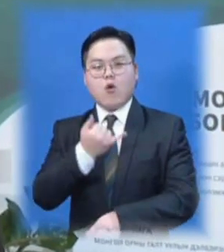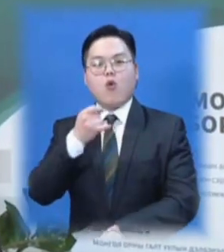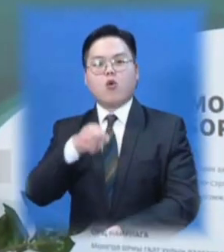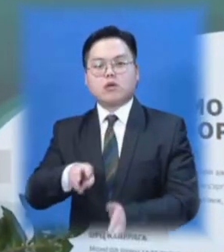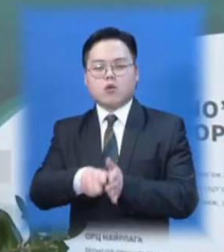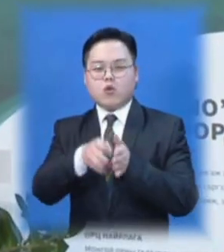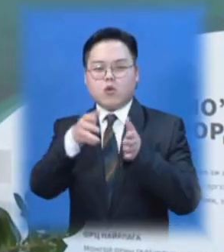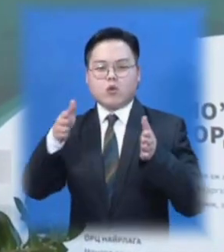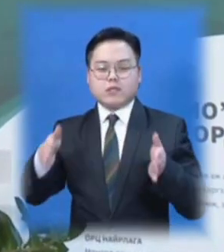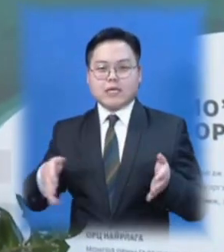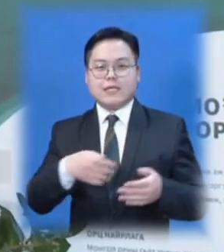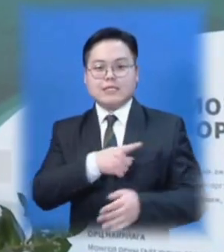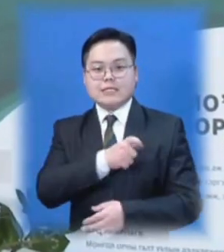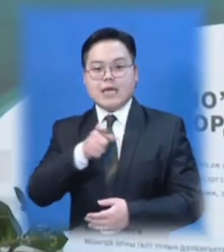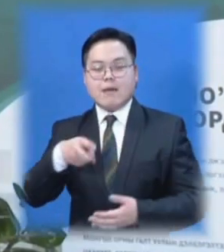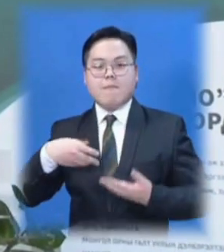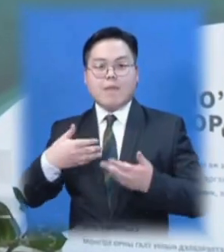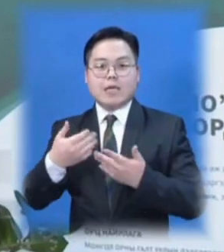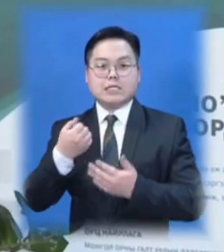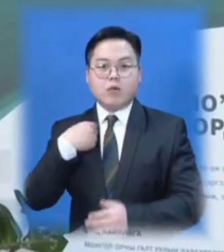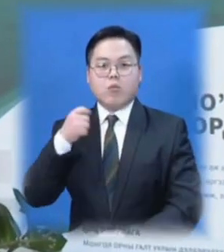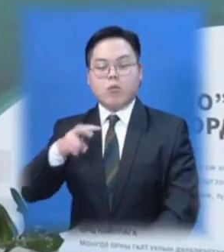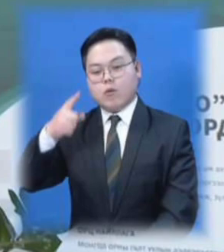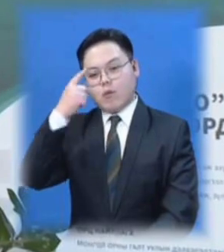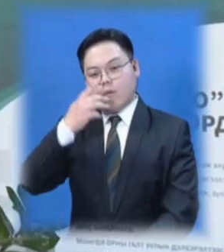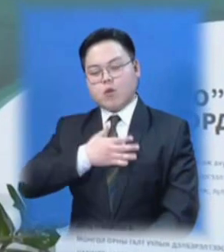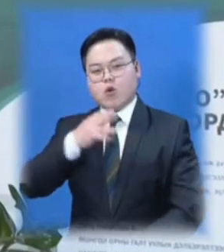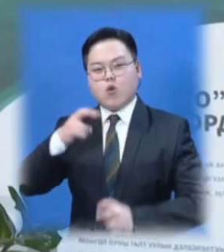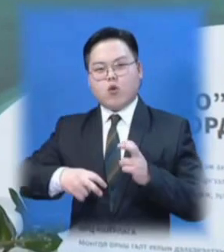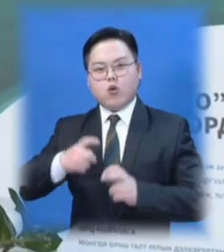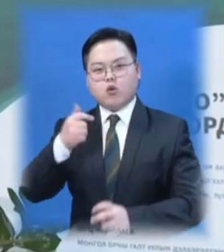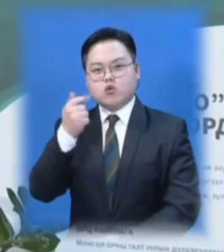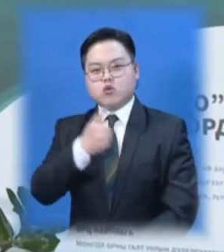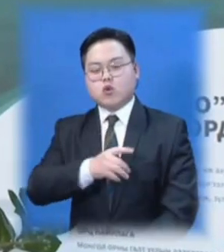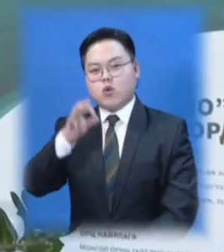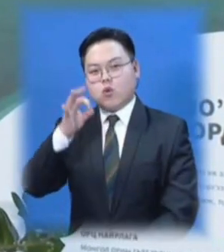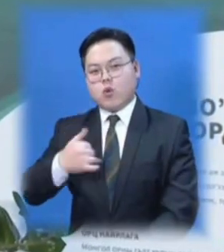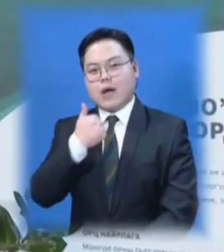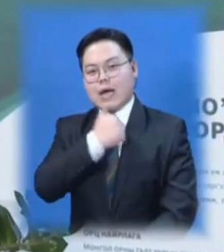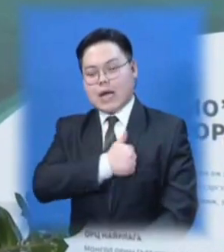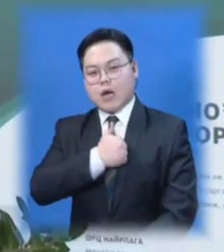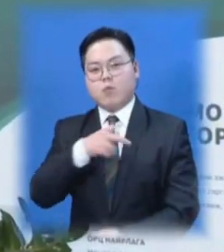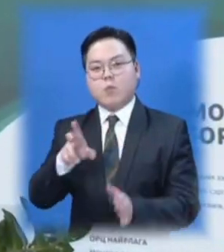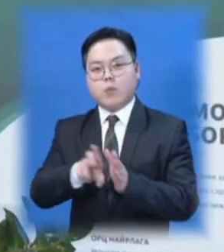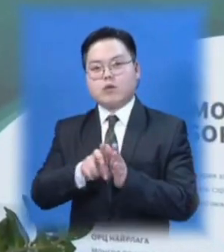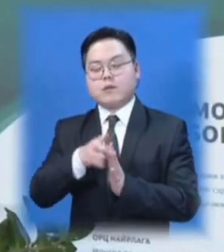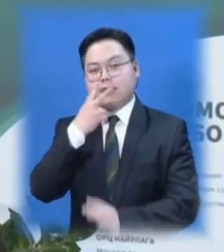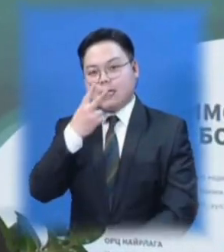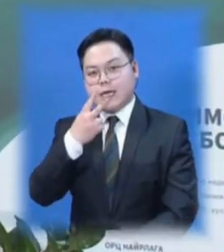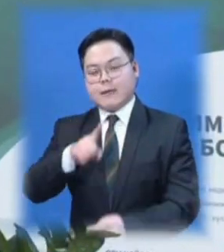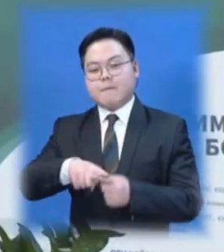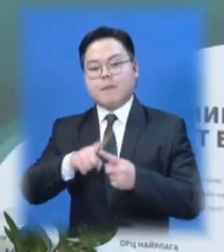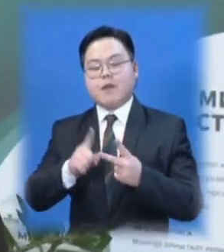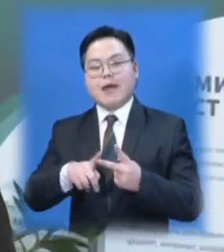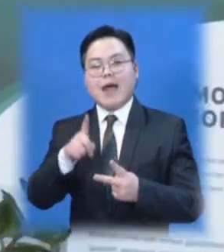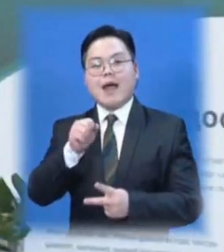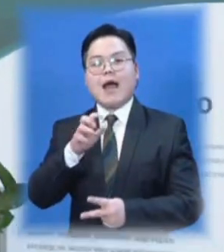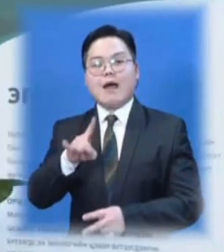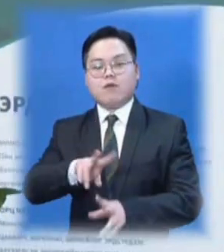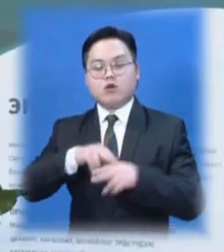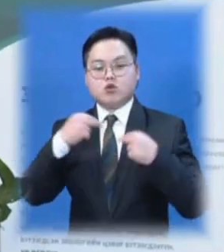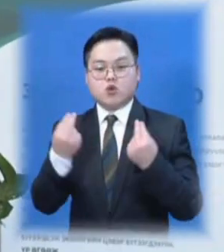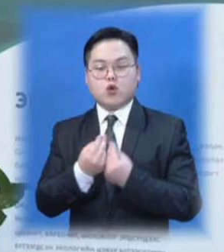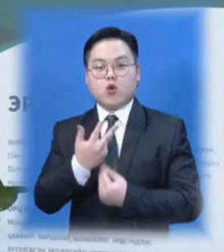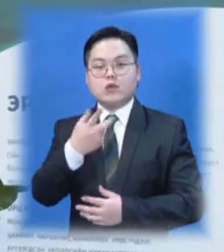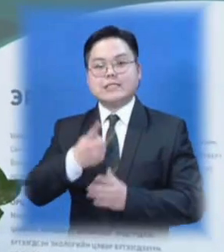болч дотоодынхаа хэрэгцээтэй хаах одоо бүрэн болцоо бүрэн болж байна гэж байна. Дээр нь одоо бид энэ хаврын чуул хаврын дунд 15